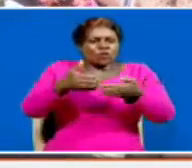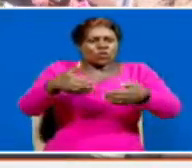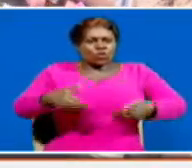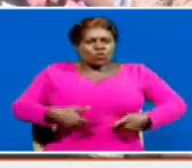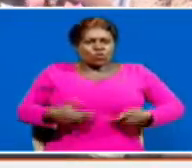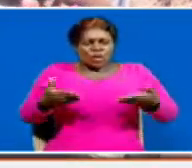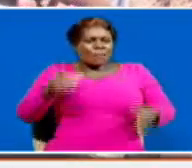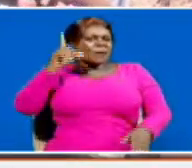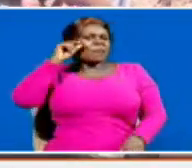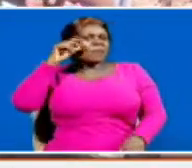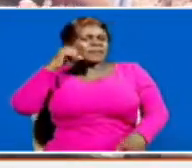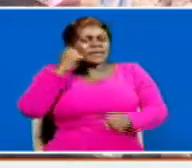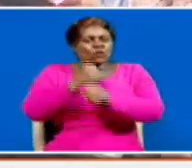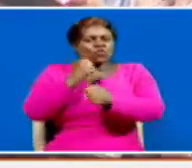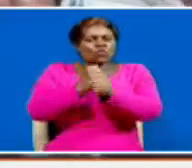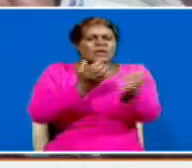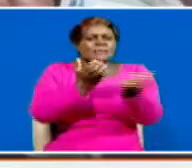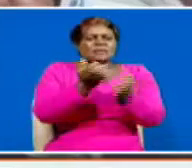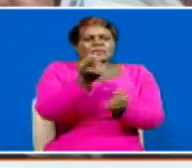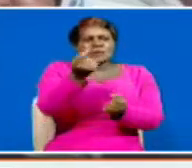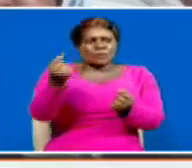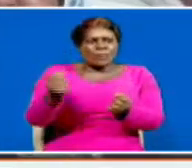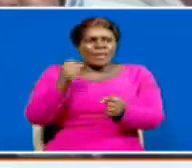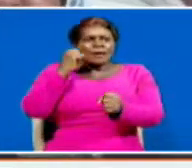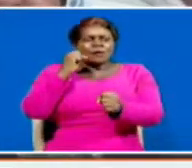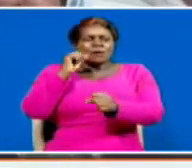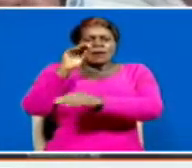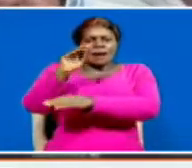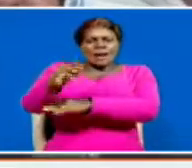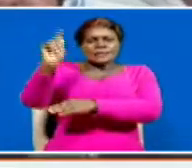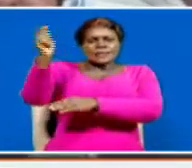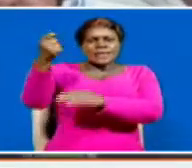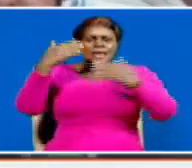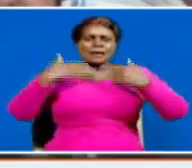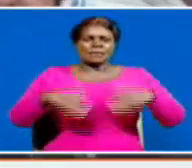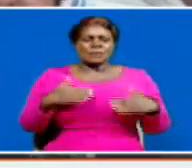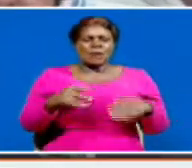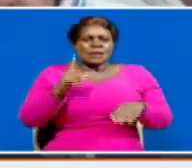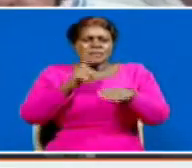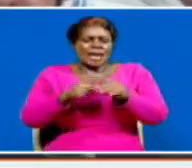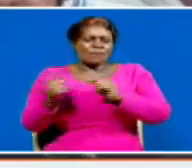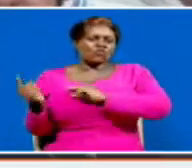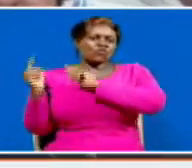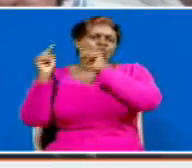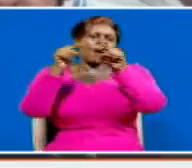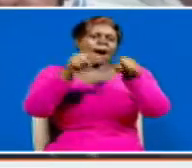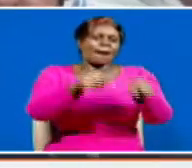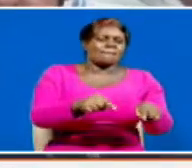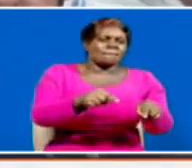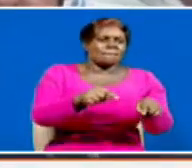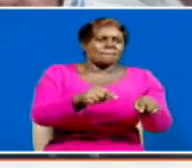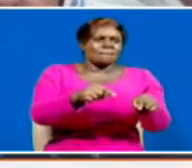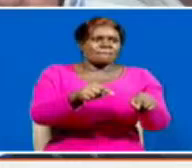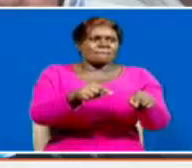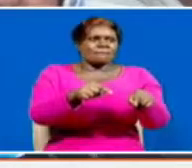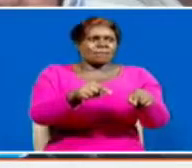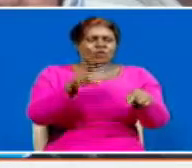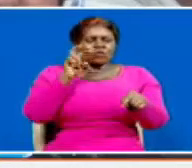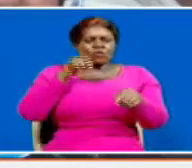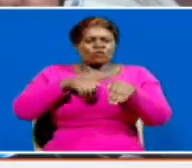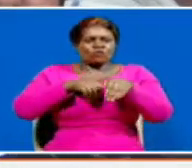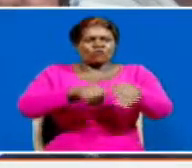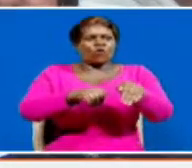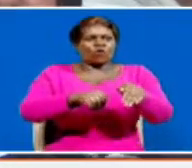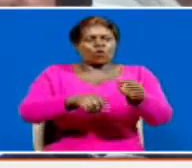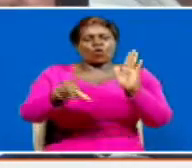vijana wa hapa Mombasa wanaofanya biashara ndogo ndogo. Tunachowaomba Wakenya wenzetu watakapokuja waangalie zile taratibu na